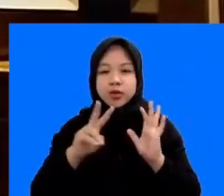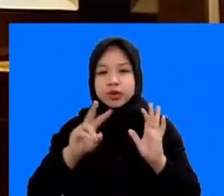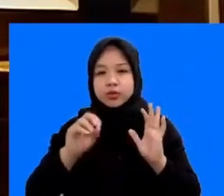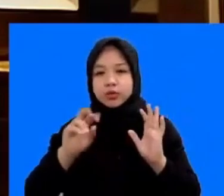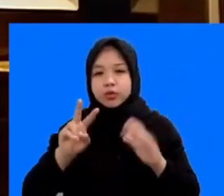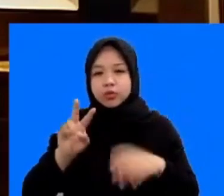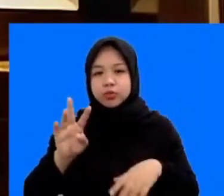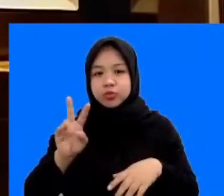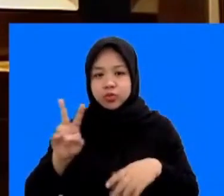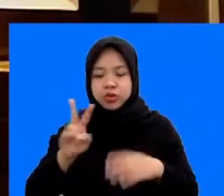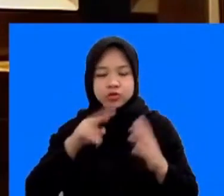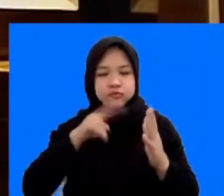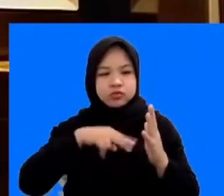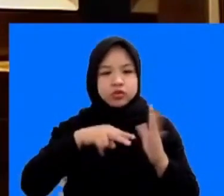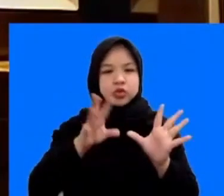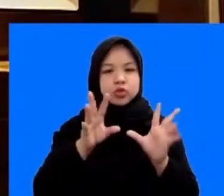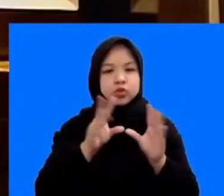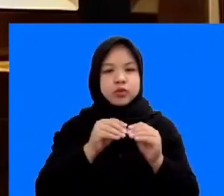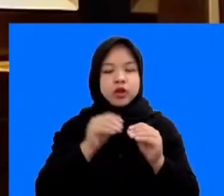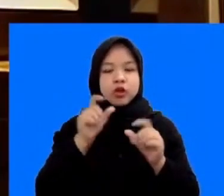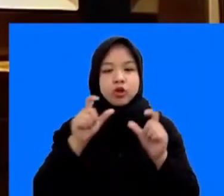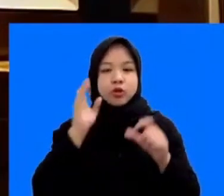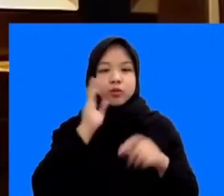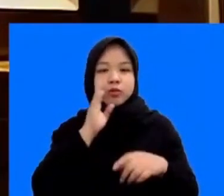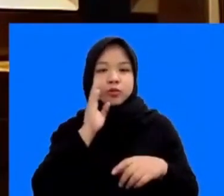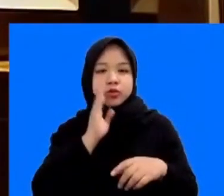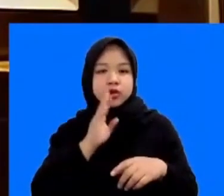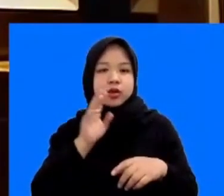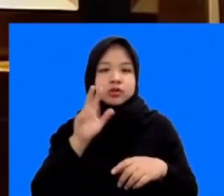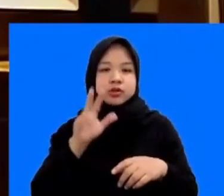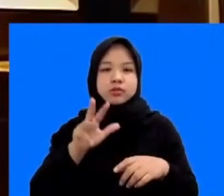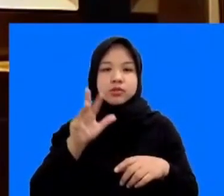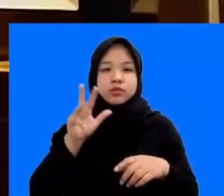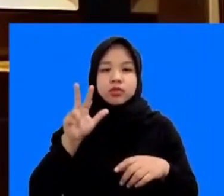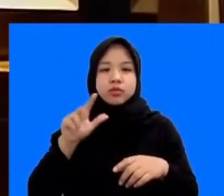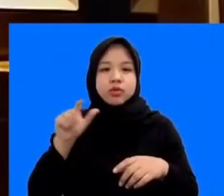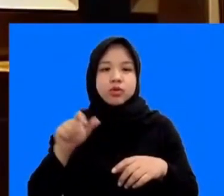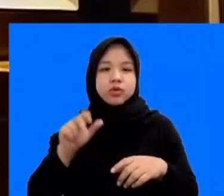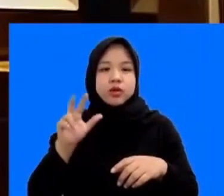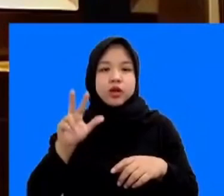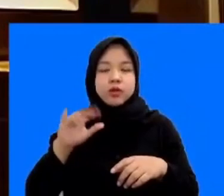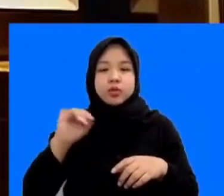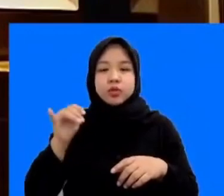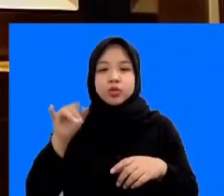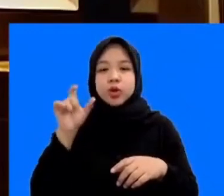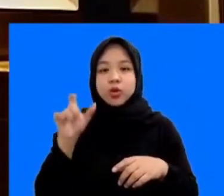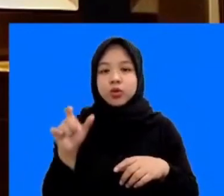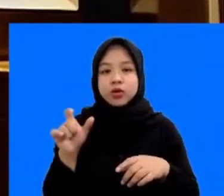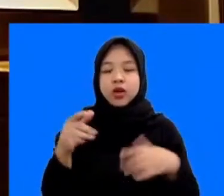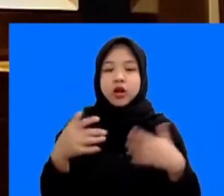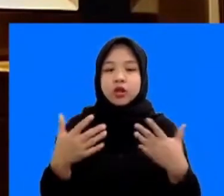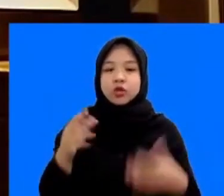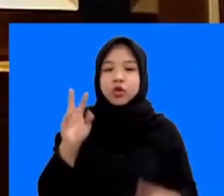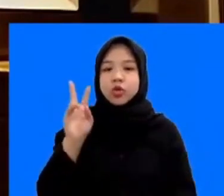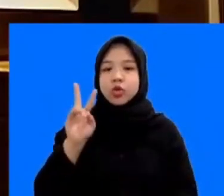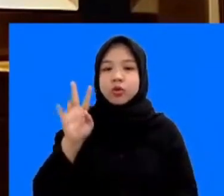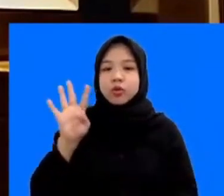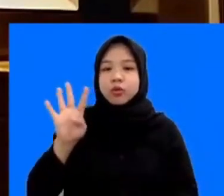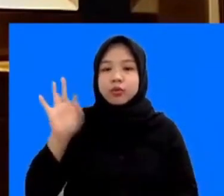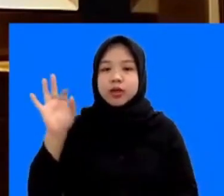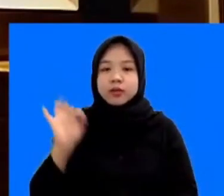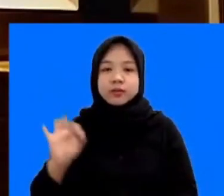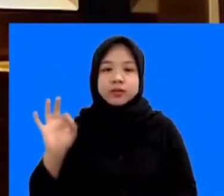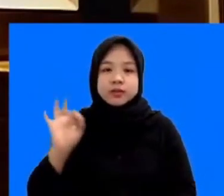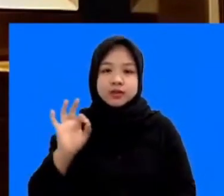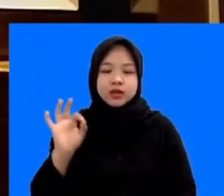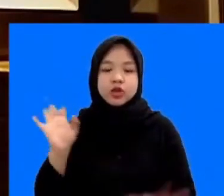membaca jumlah pemuda di Indonesia sebanyak 68,82 juta jiwa atau 24% dari